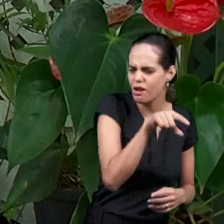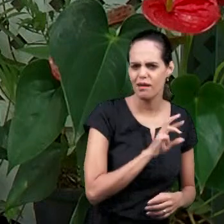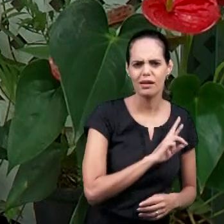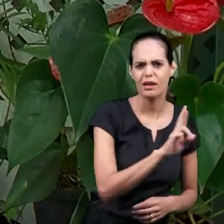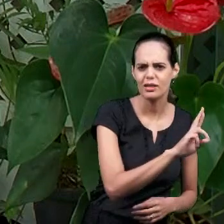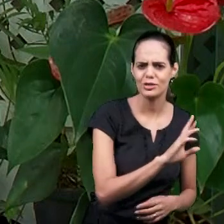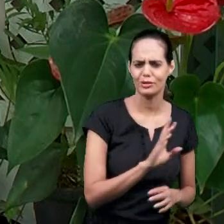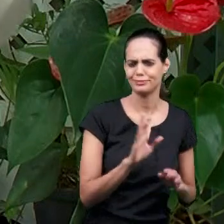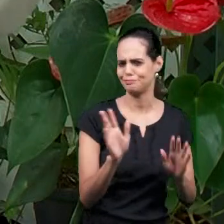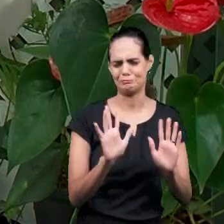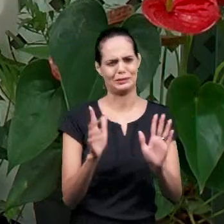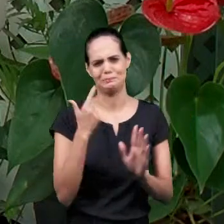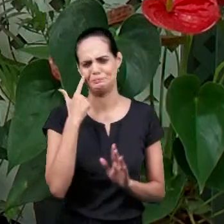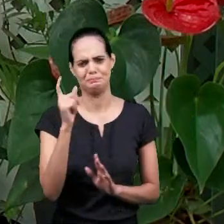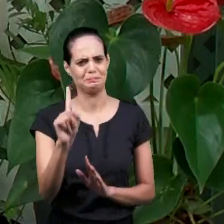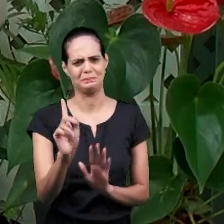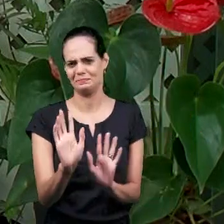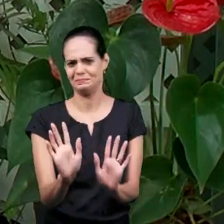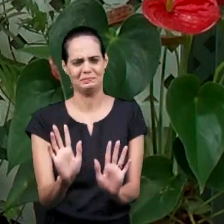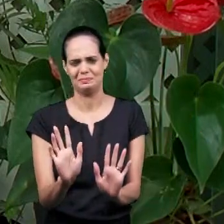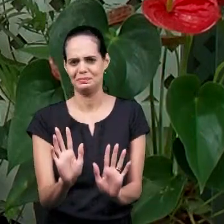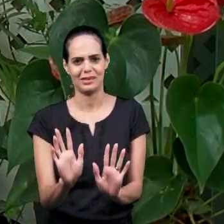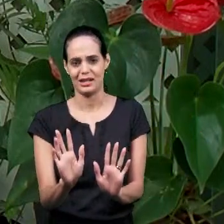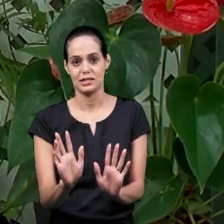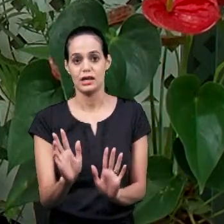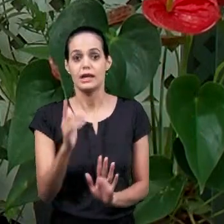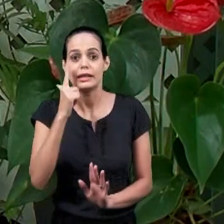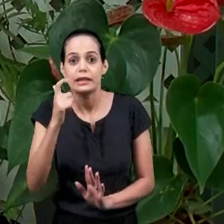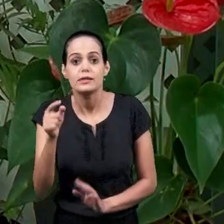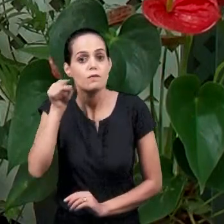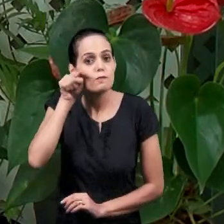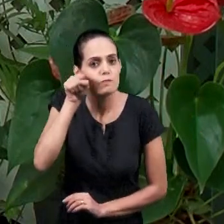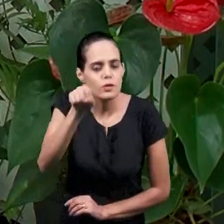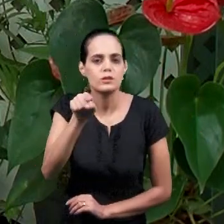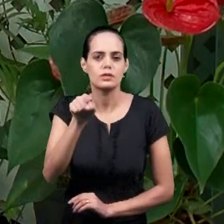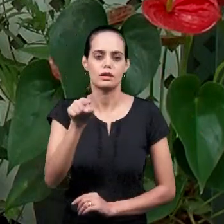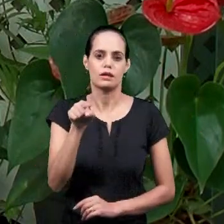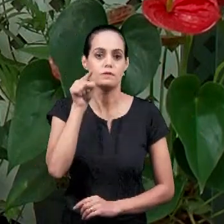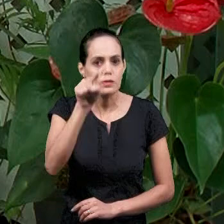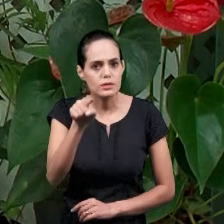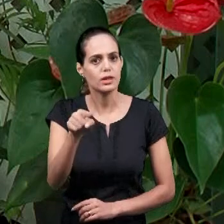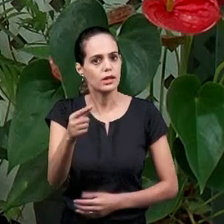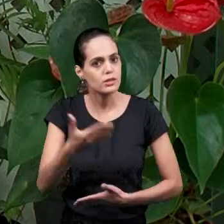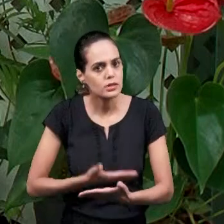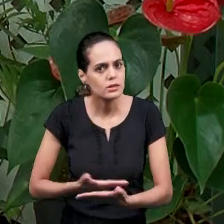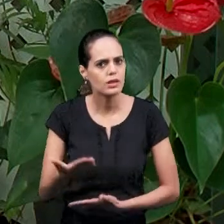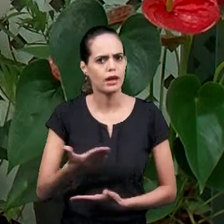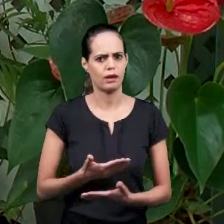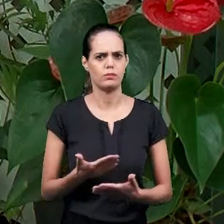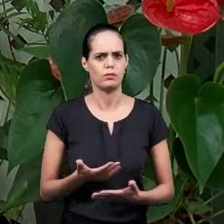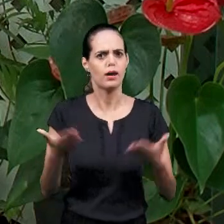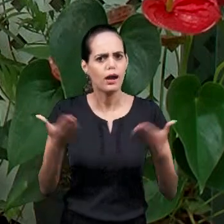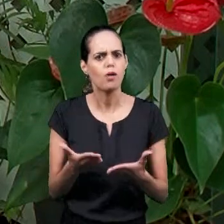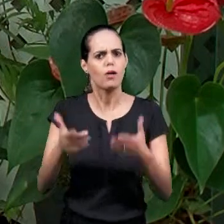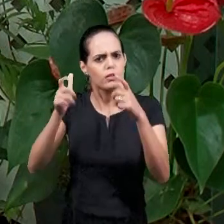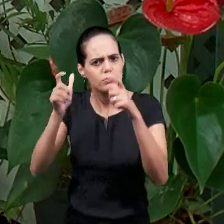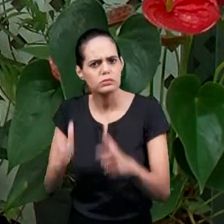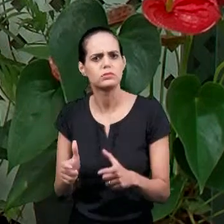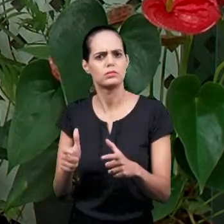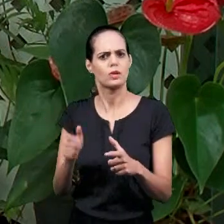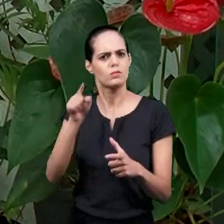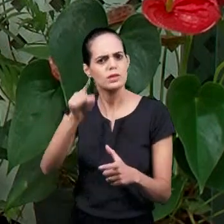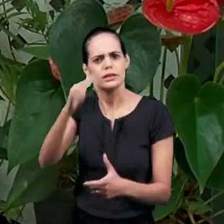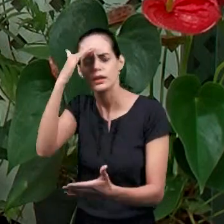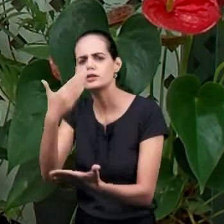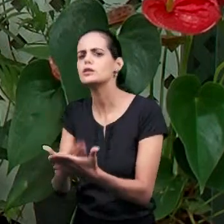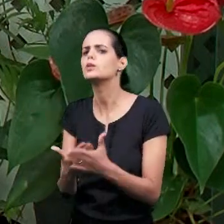j'ai appris ceci dans cette religion. Cela n'intéresse plus maintenant. Ce qui est intéressant, c'est que vous, mon frère, vous puissiez savoir où vous